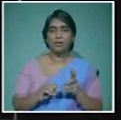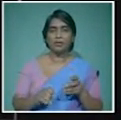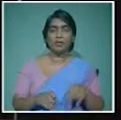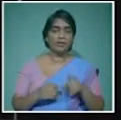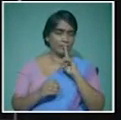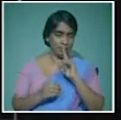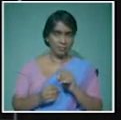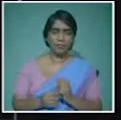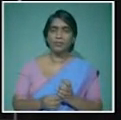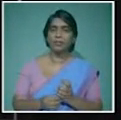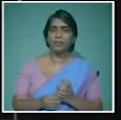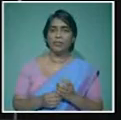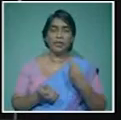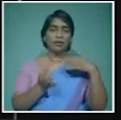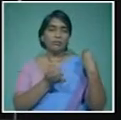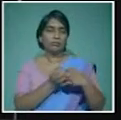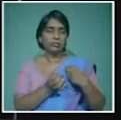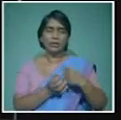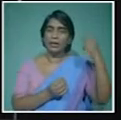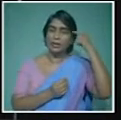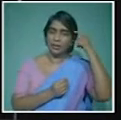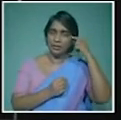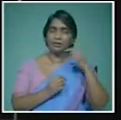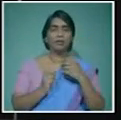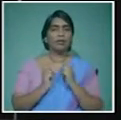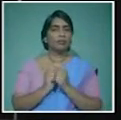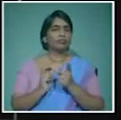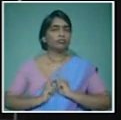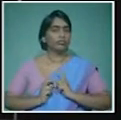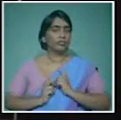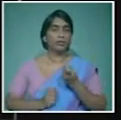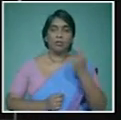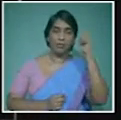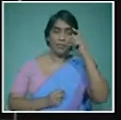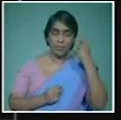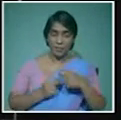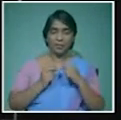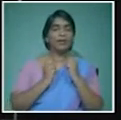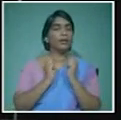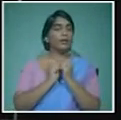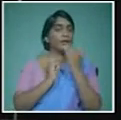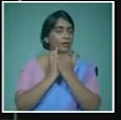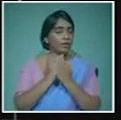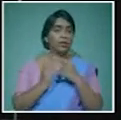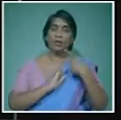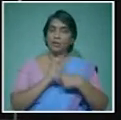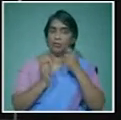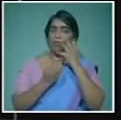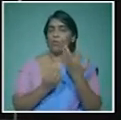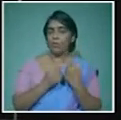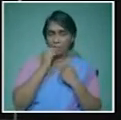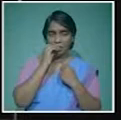වෙලා තියෙනවා. යපු මානසිකත්වයක සිට ස්ථාවර ආදායමක් උපයන වැඩපිළිවෙලක් රටේ ජනතාවට